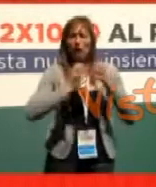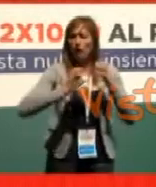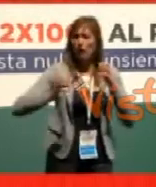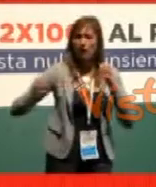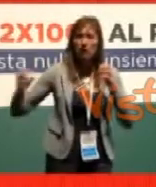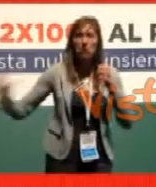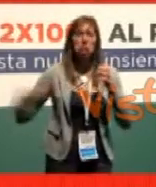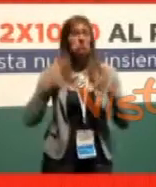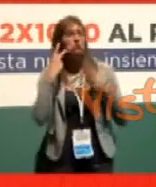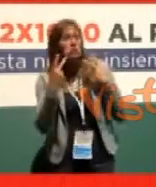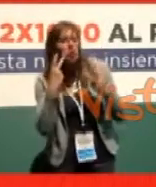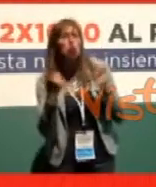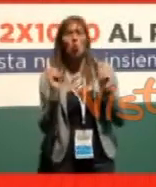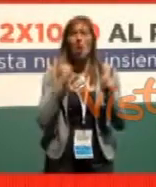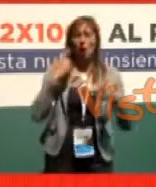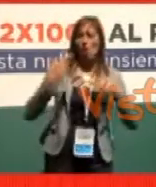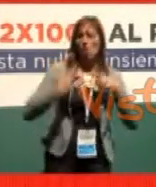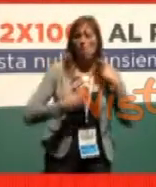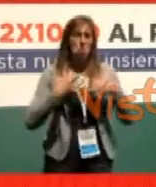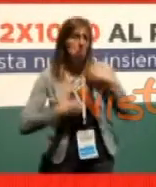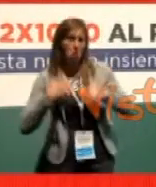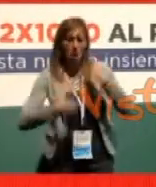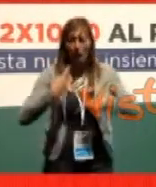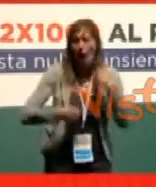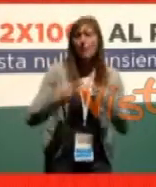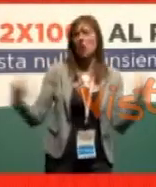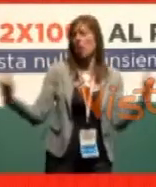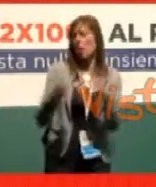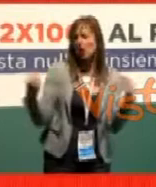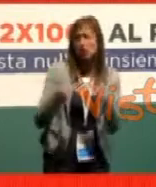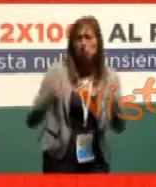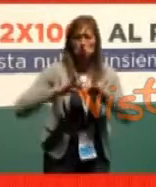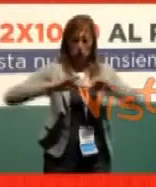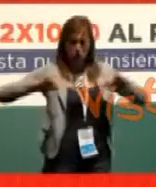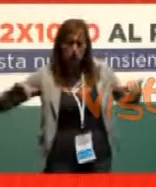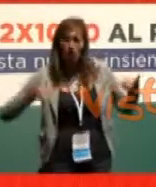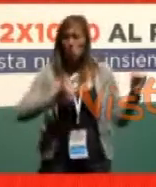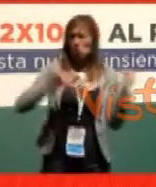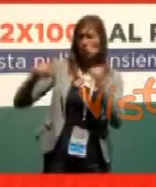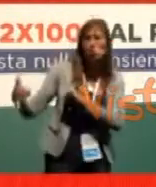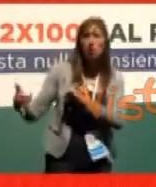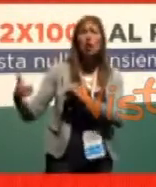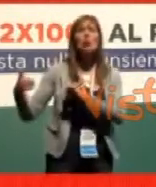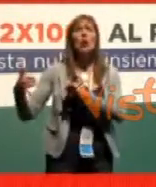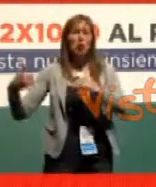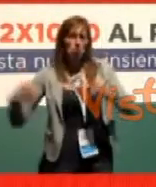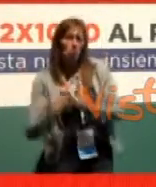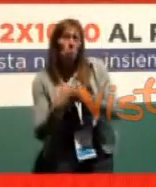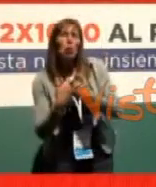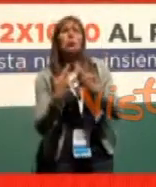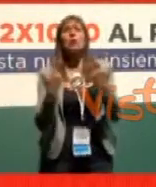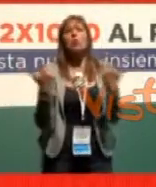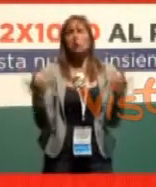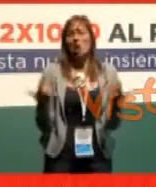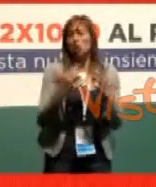Abbiamo assistito a polemiche, a litigi, a scissioni, a fuoriuscite, a scontri.